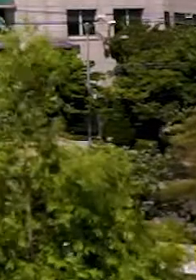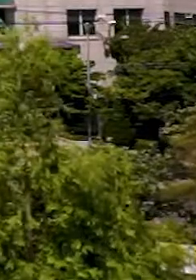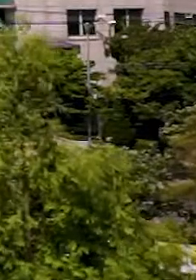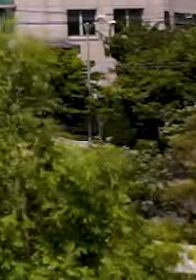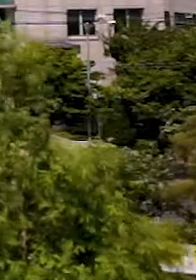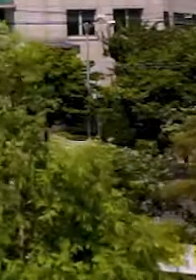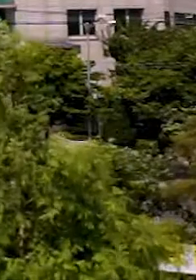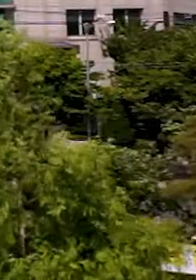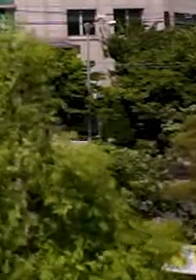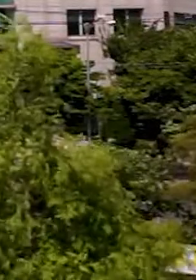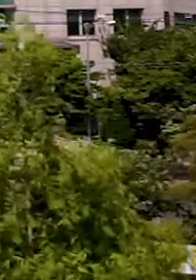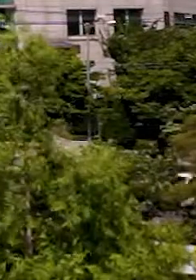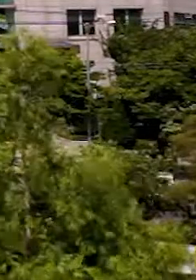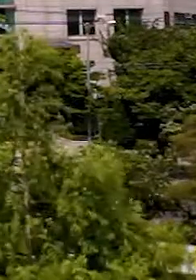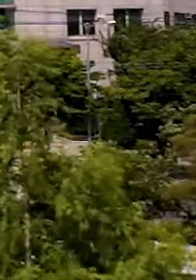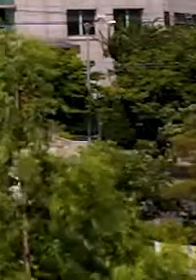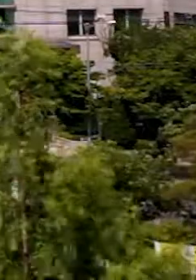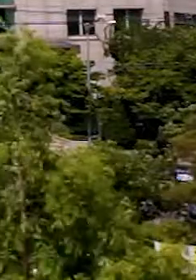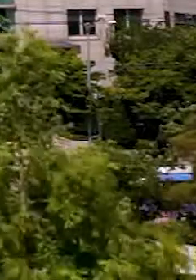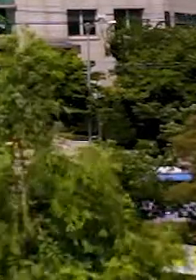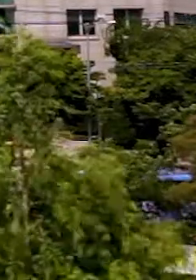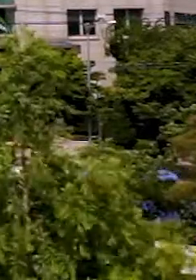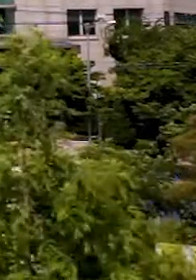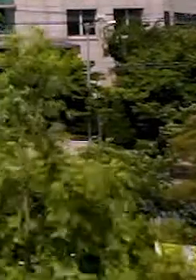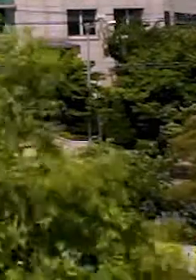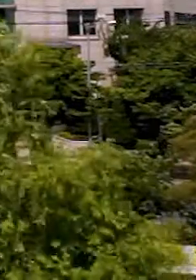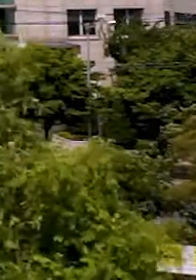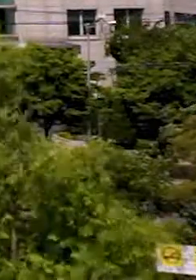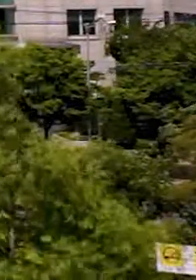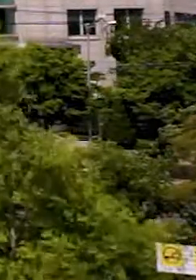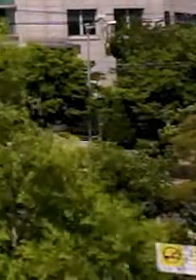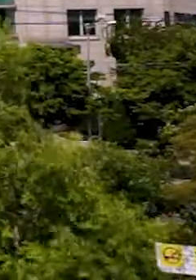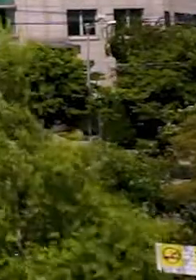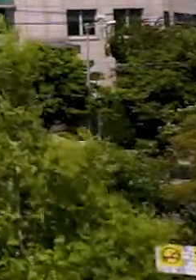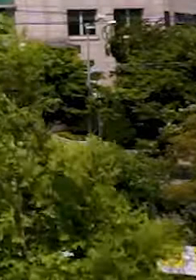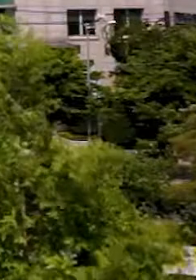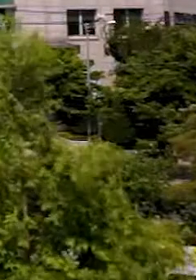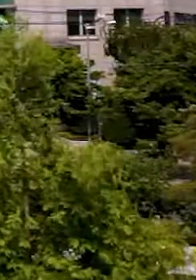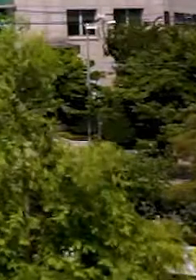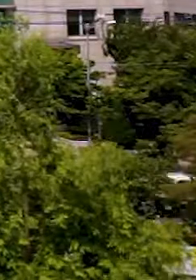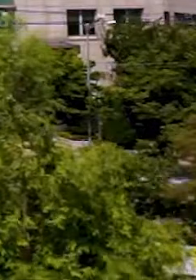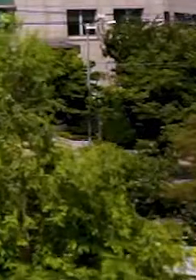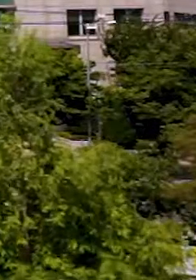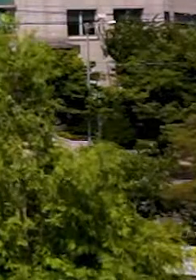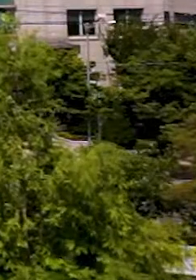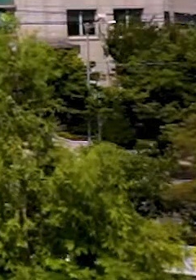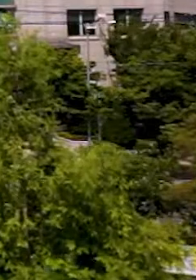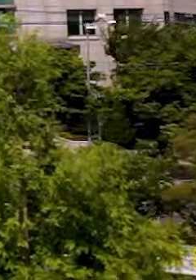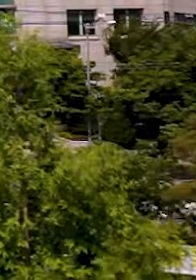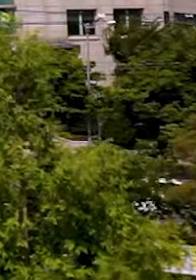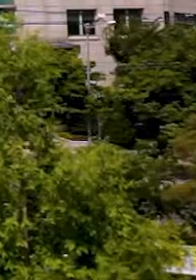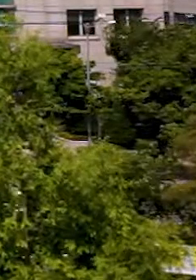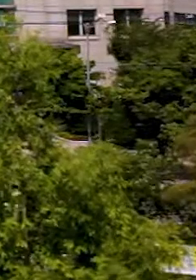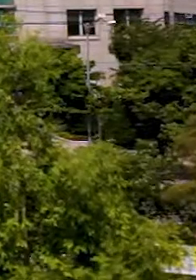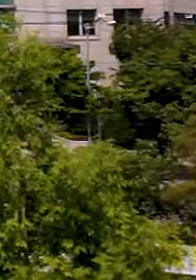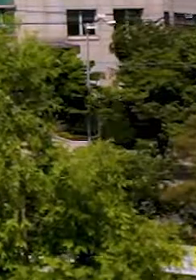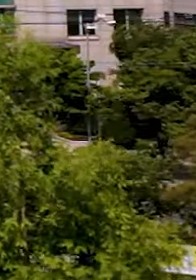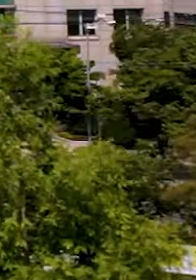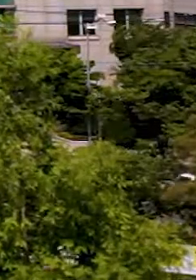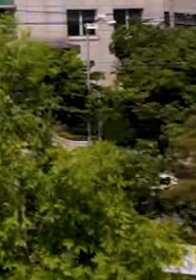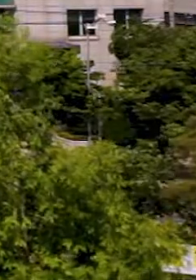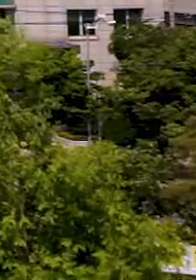여름방학을 맞은 학생들의 진로직업 탐색을 돕기 위한 아나운서 체험교실이 열렸습니다. 18개월 이하